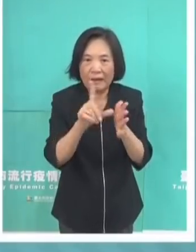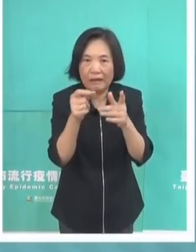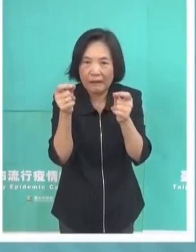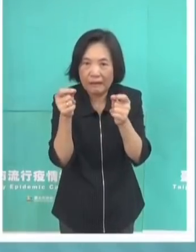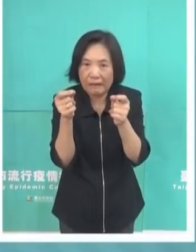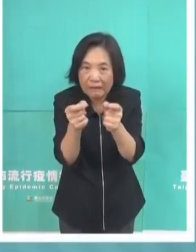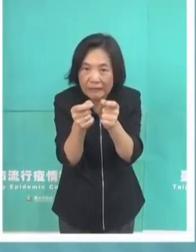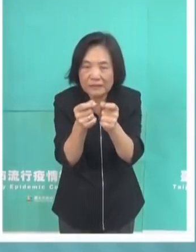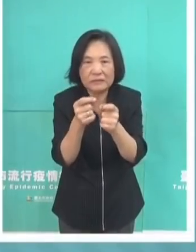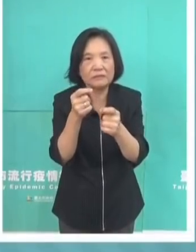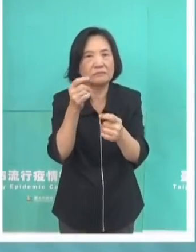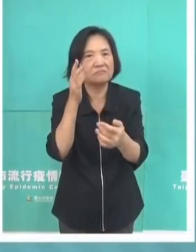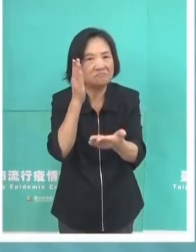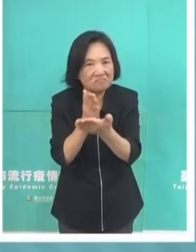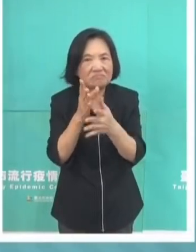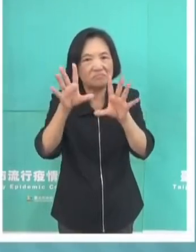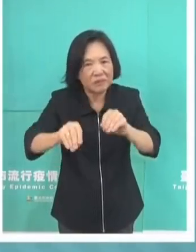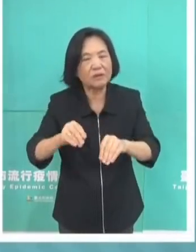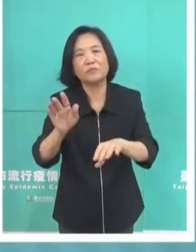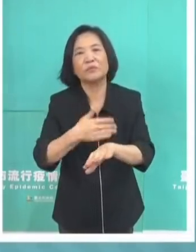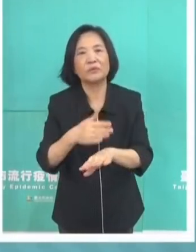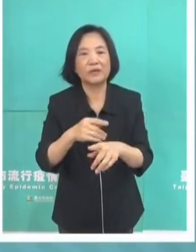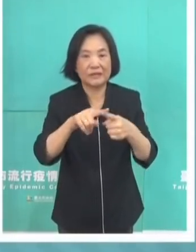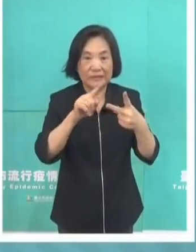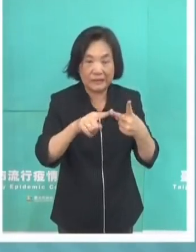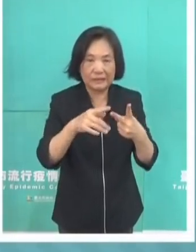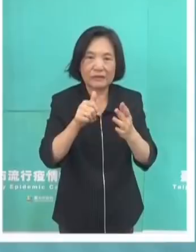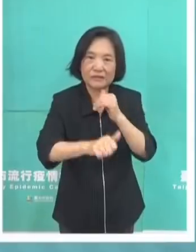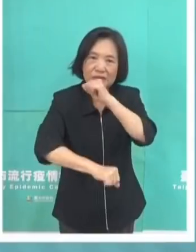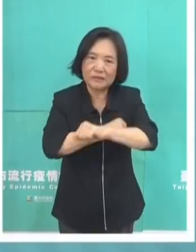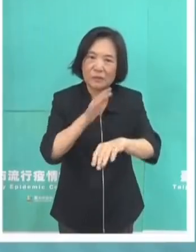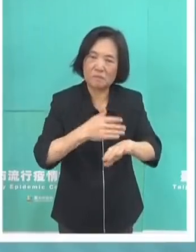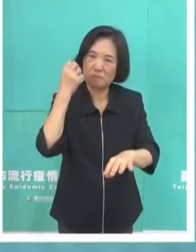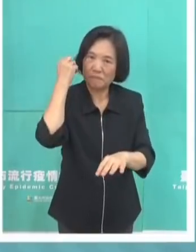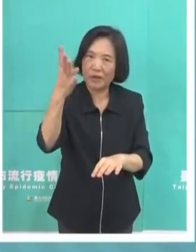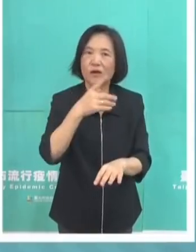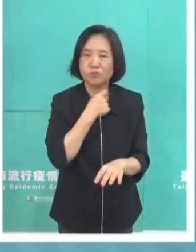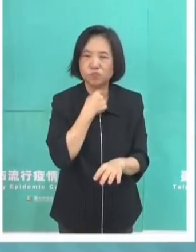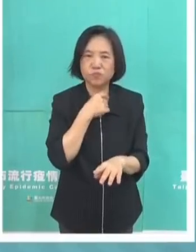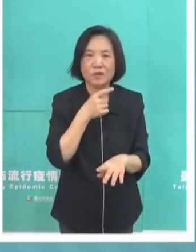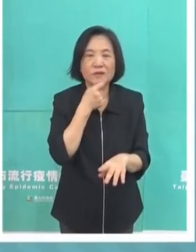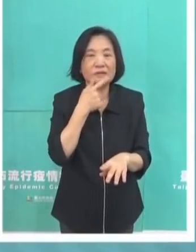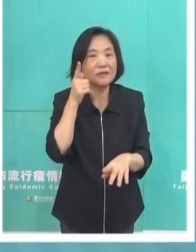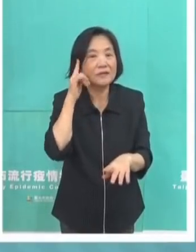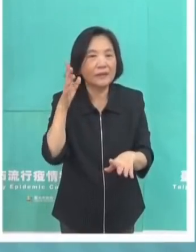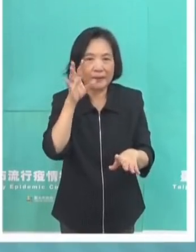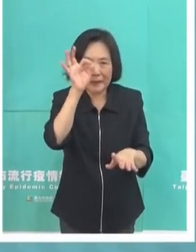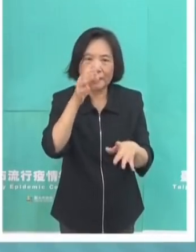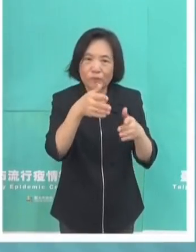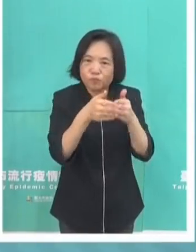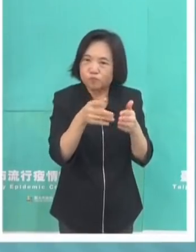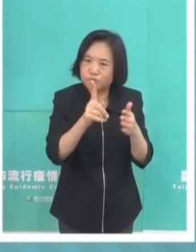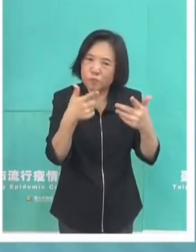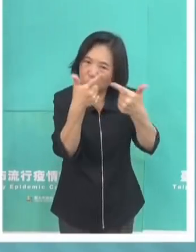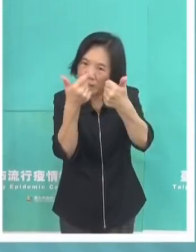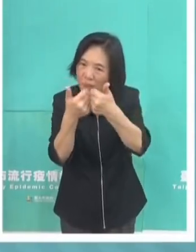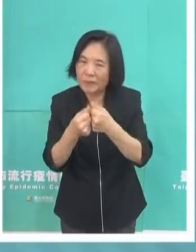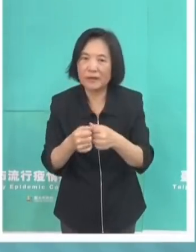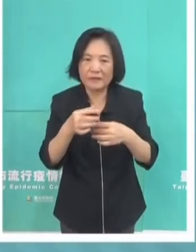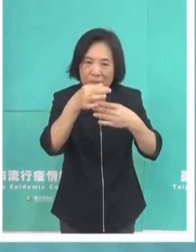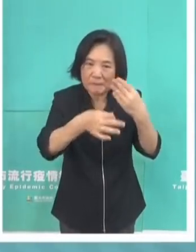们要开始建立新常态的心理状态。所谓的新常态，就是按照需要来调整合理的风